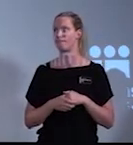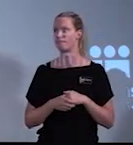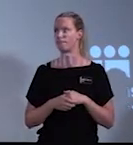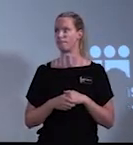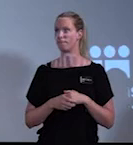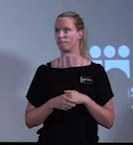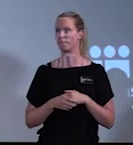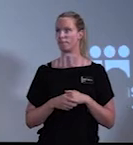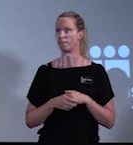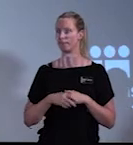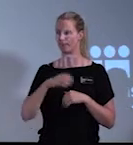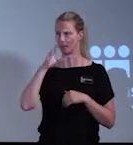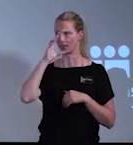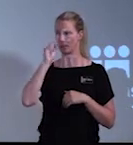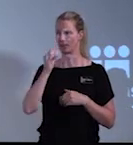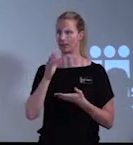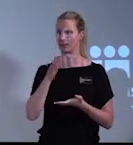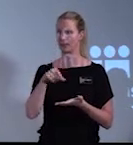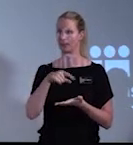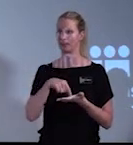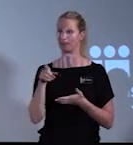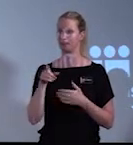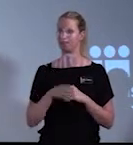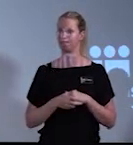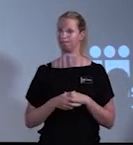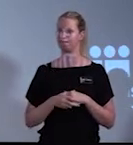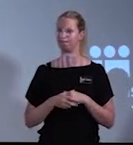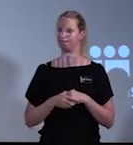Mm. Varsågod, mannen här i mitten.